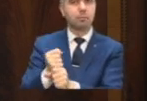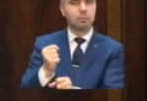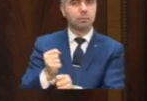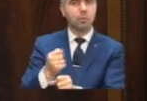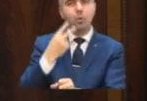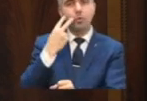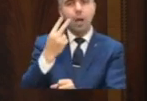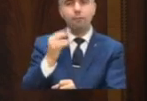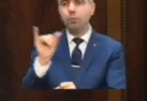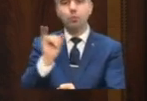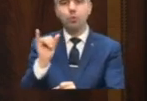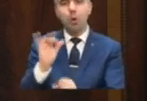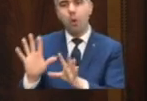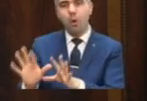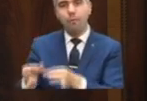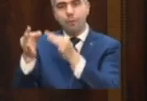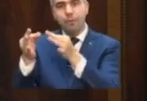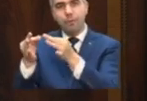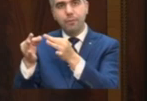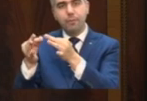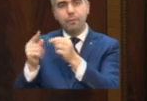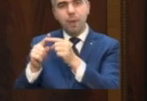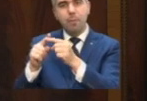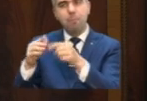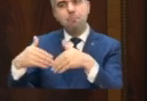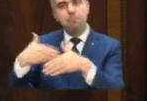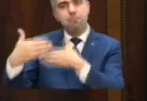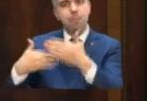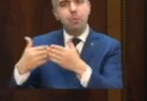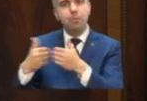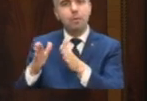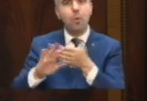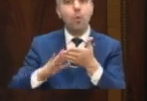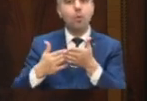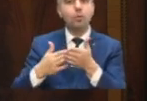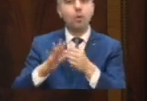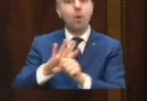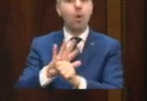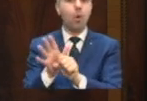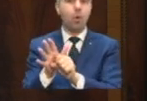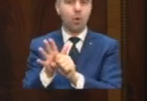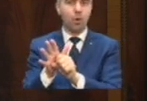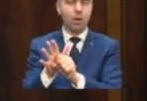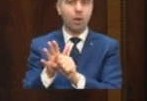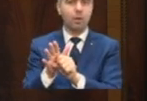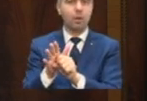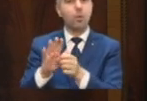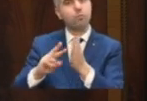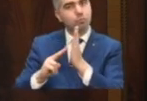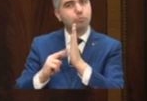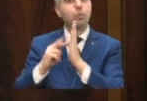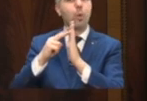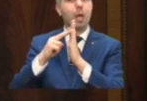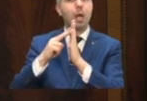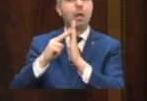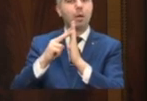يشوفوا اشنا هما الامكانيات اللي يمكن لنا نخرجوا بها من هذه الجائحه، يعني باش نسترجعوا